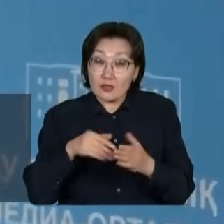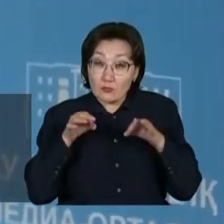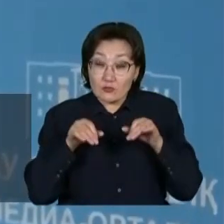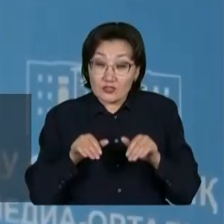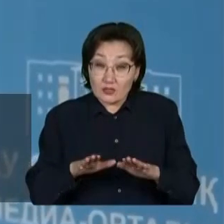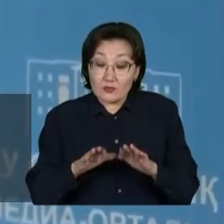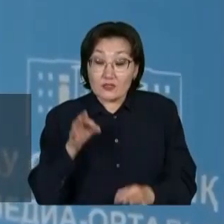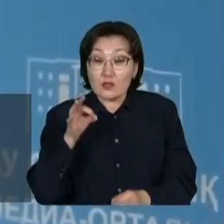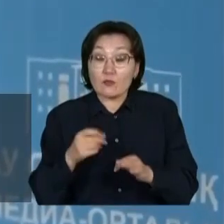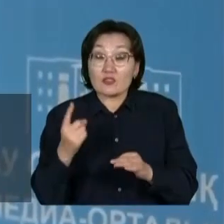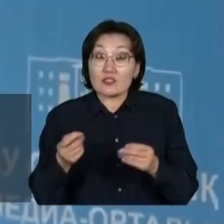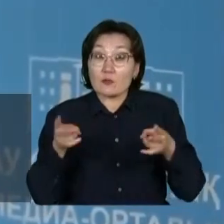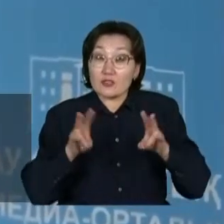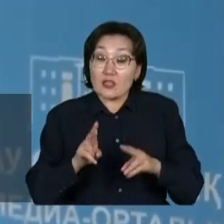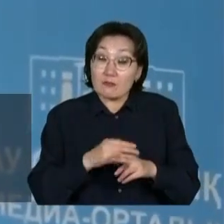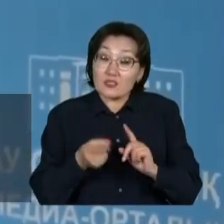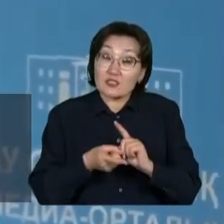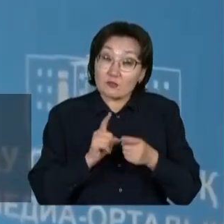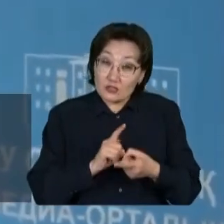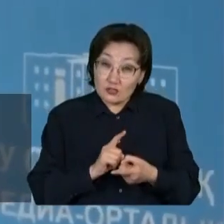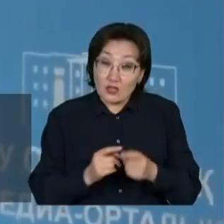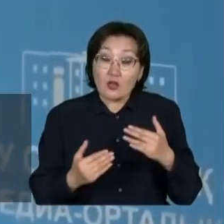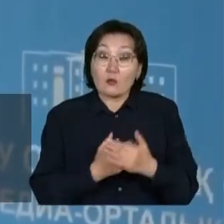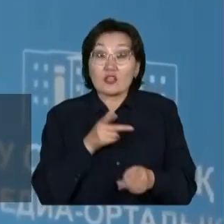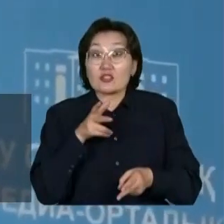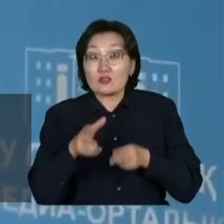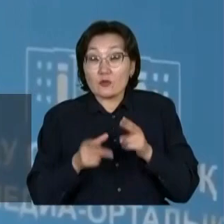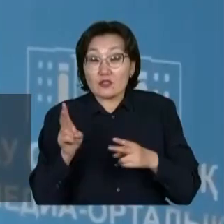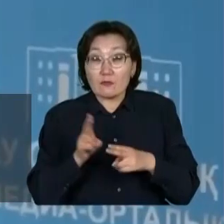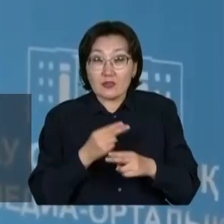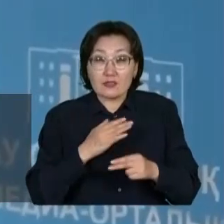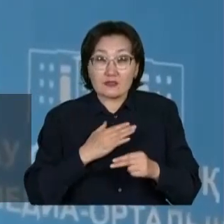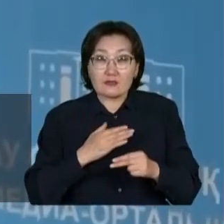Вердикт суда первой инстанции оставлен без изменения. Апелляционные жалобы без удовлетворения.